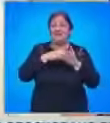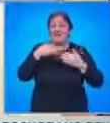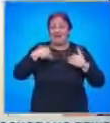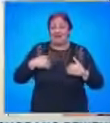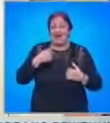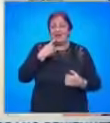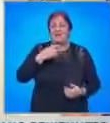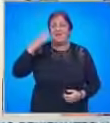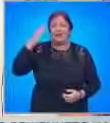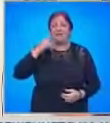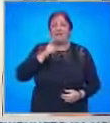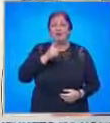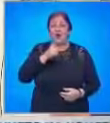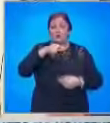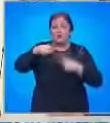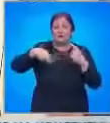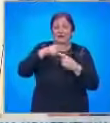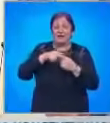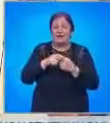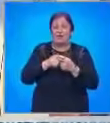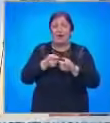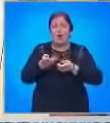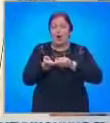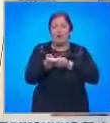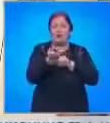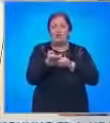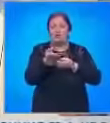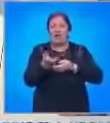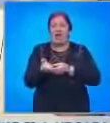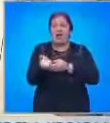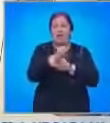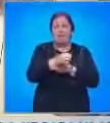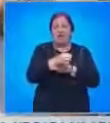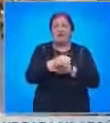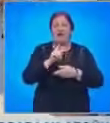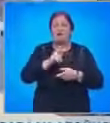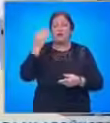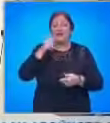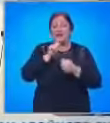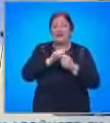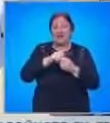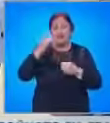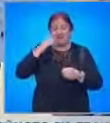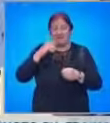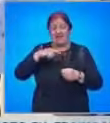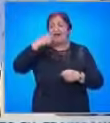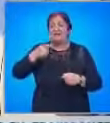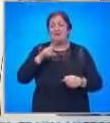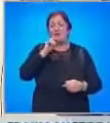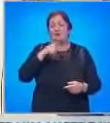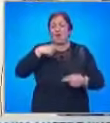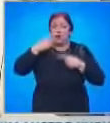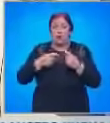питам министърът, който се върти като фурнаджийска лопата, който преди да стане министър говореше едно, след това говори